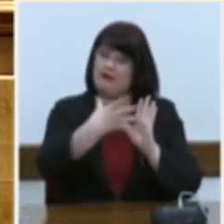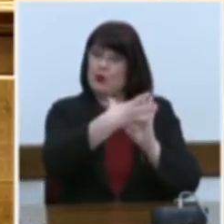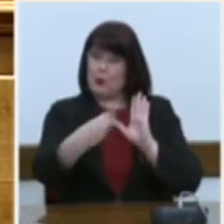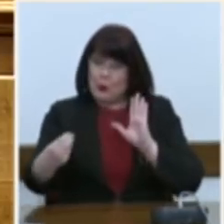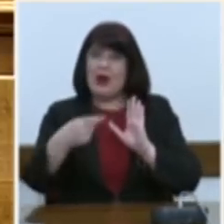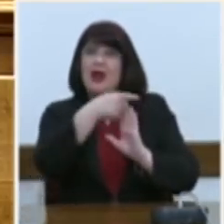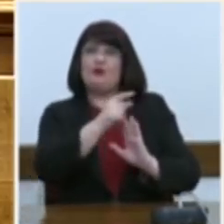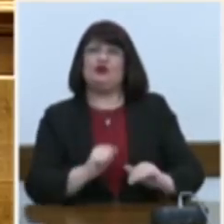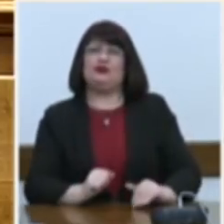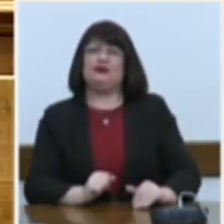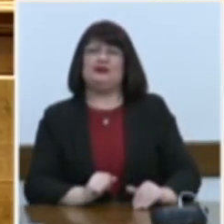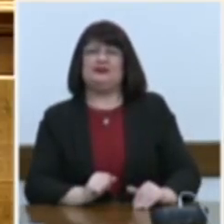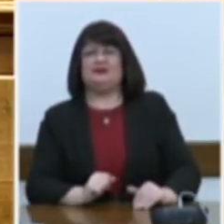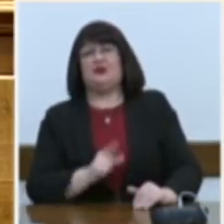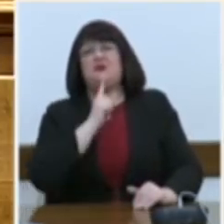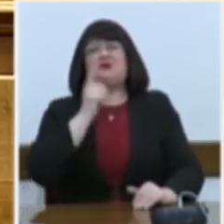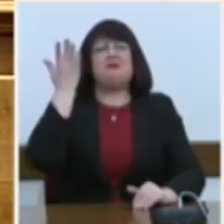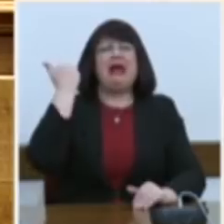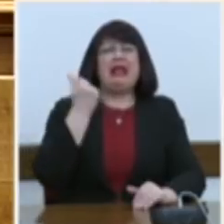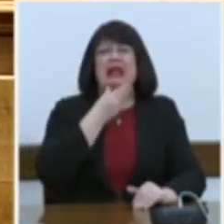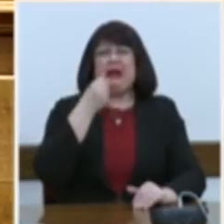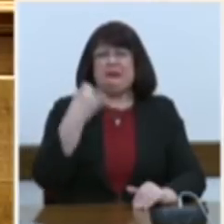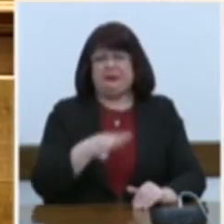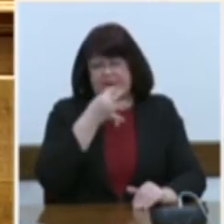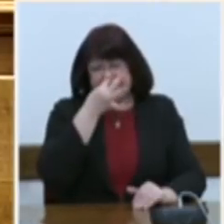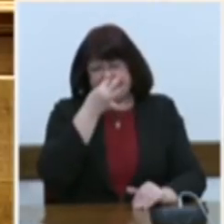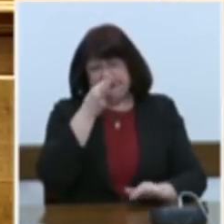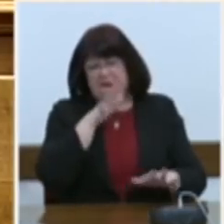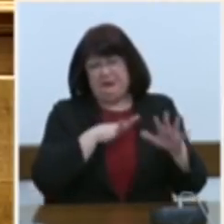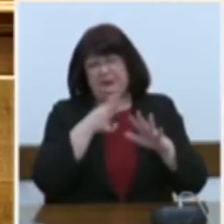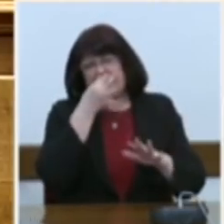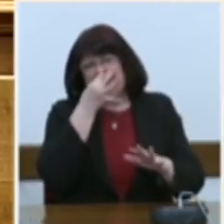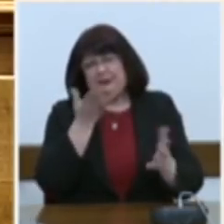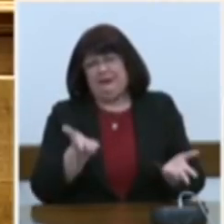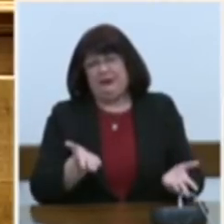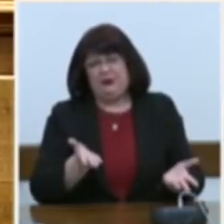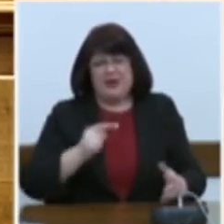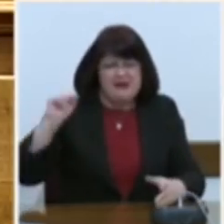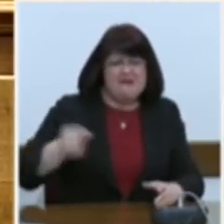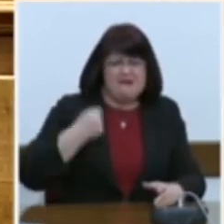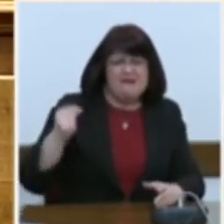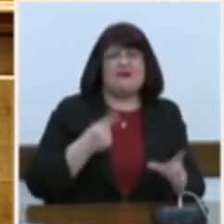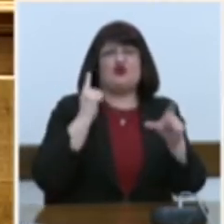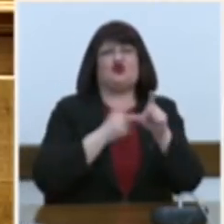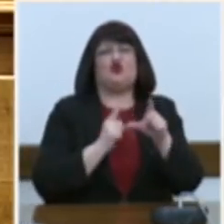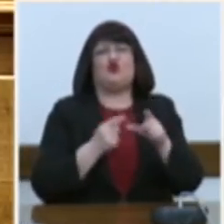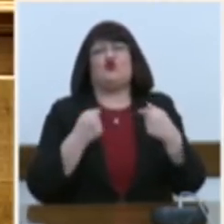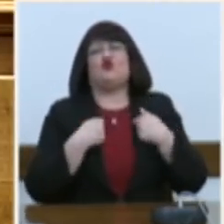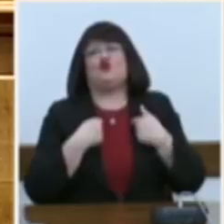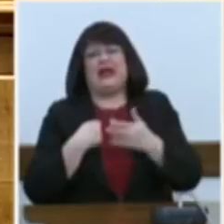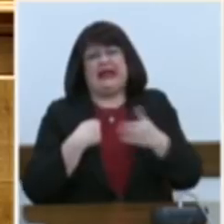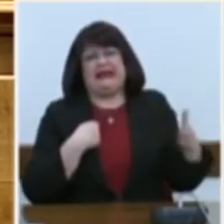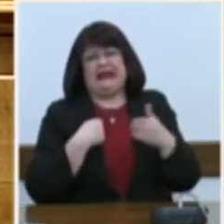τον αυριανισμό για αυτή, ο οποίος πάντα είχε ειδικά το ΚΚΕ και τη συνεπή αριστερά